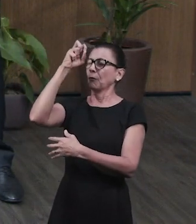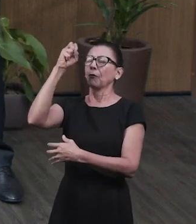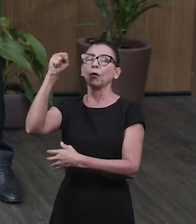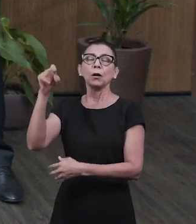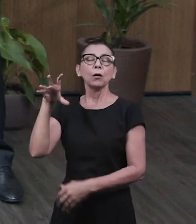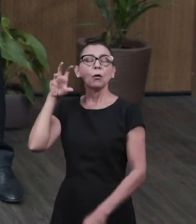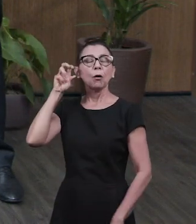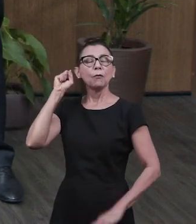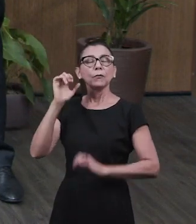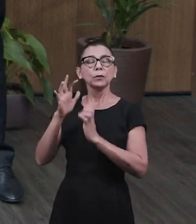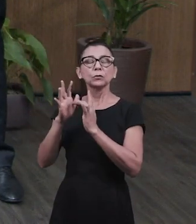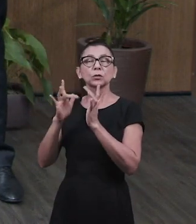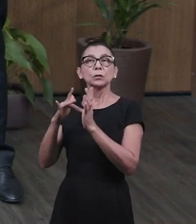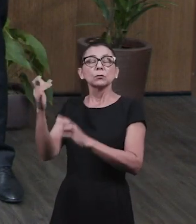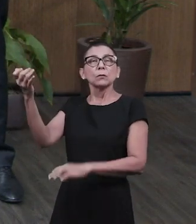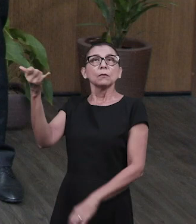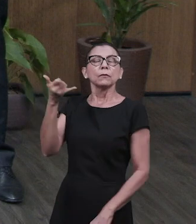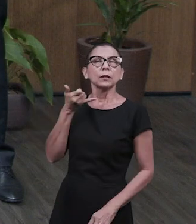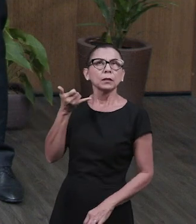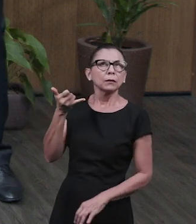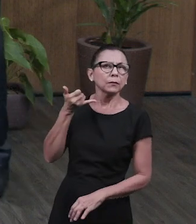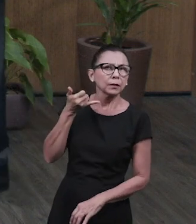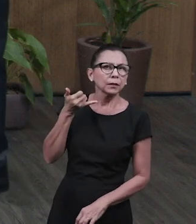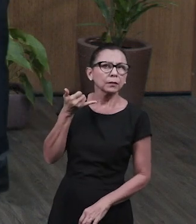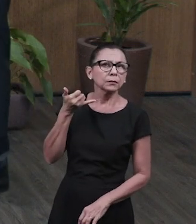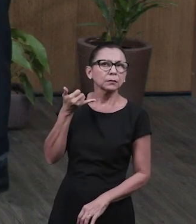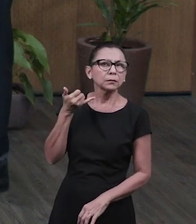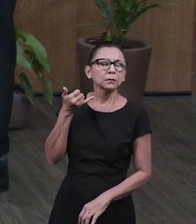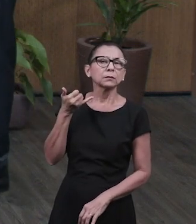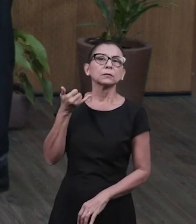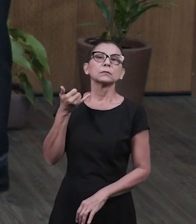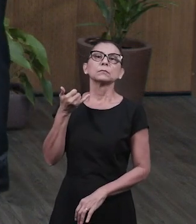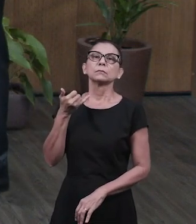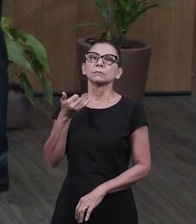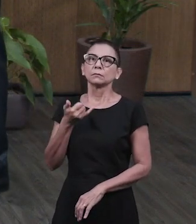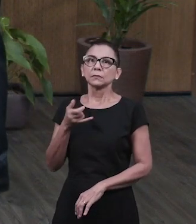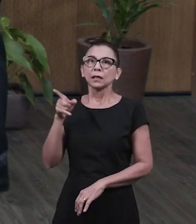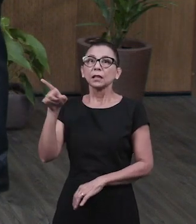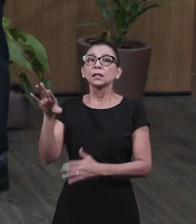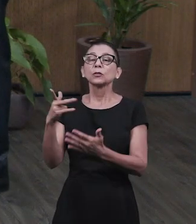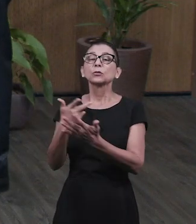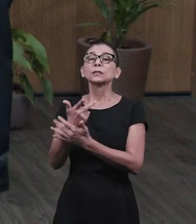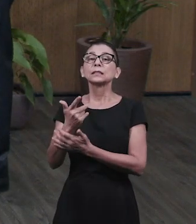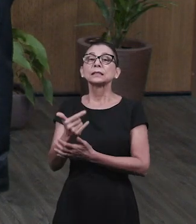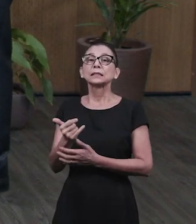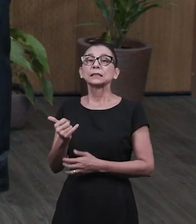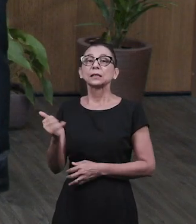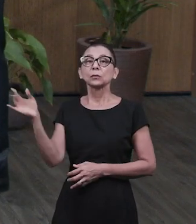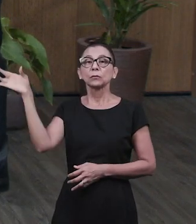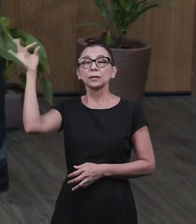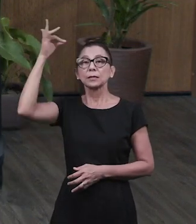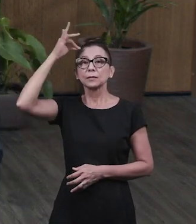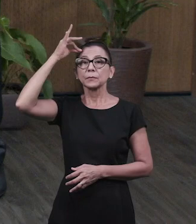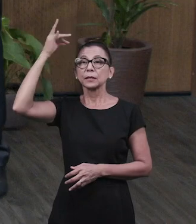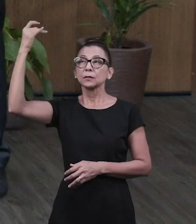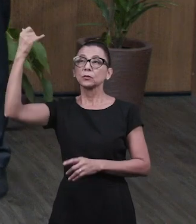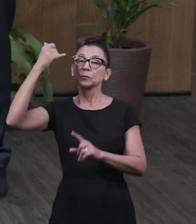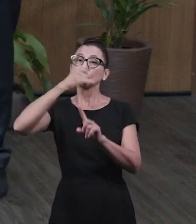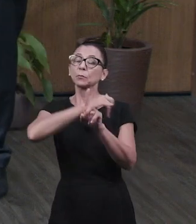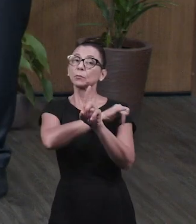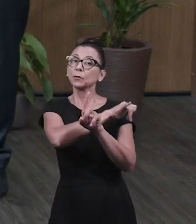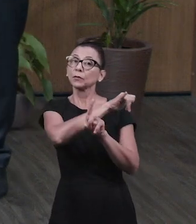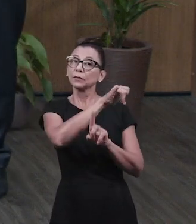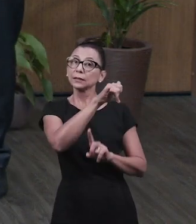parlant. Et à cet instant, voyez bien, l'esprit de prophétie s'est manifesté